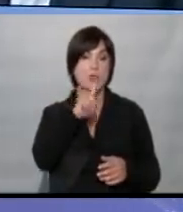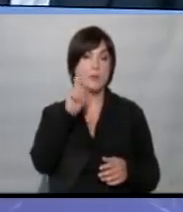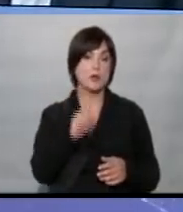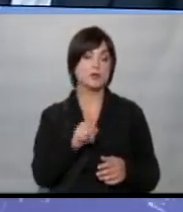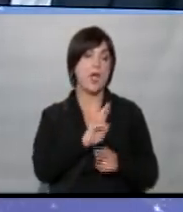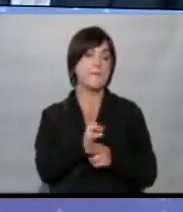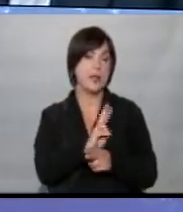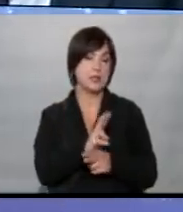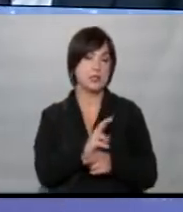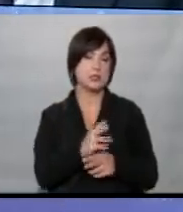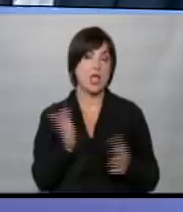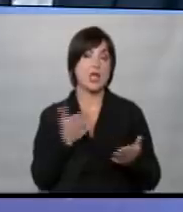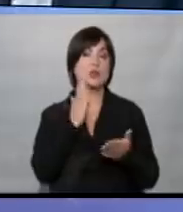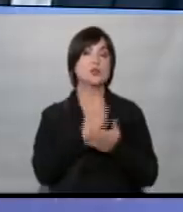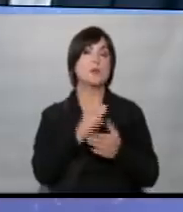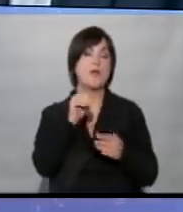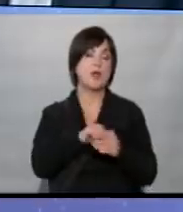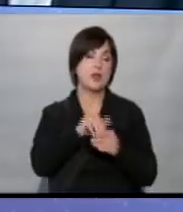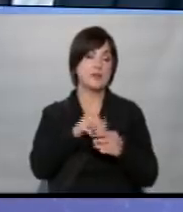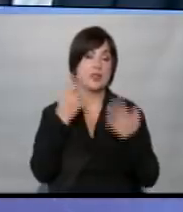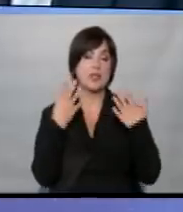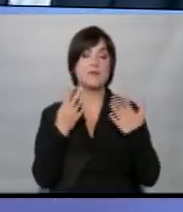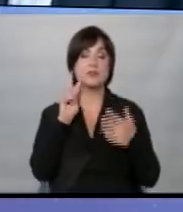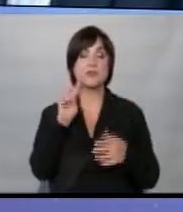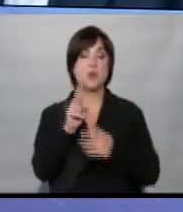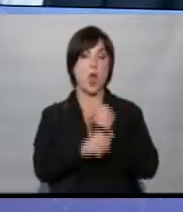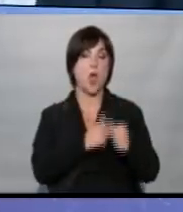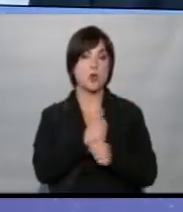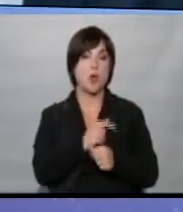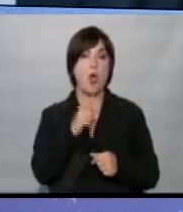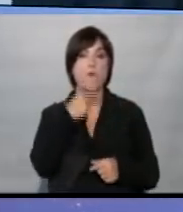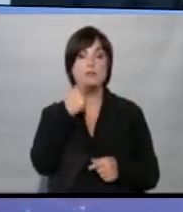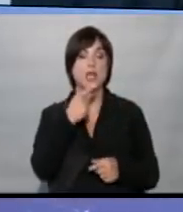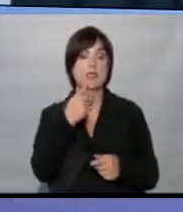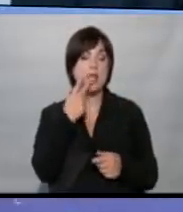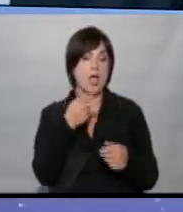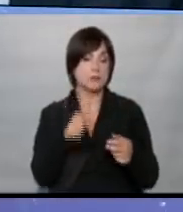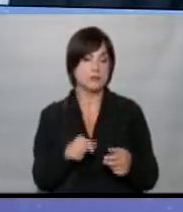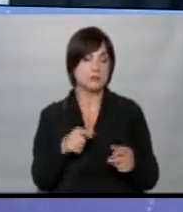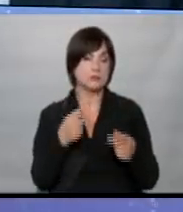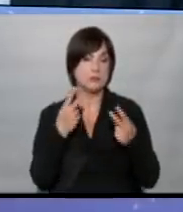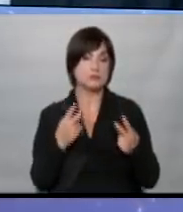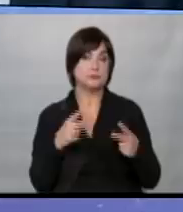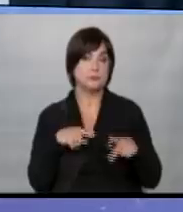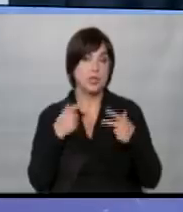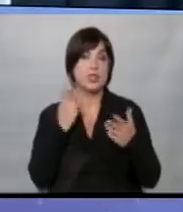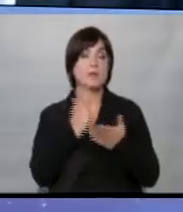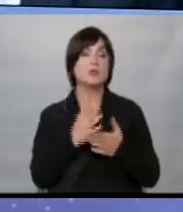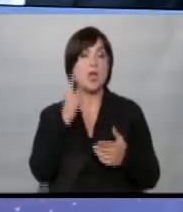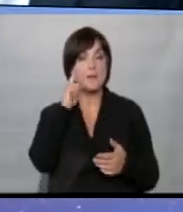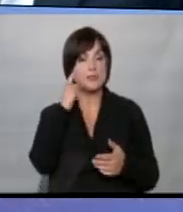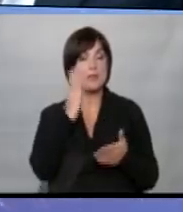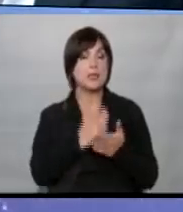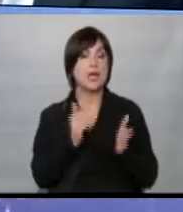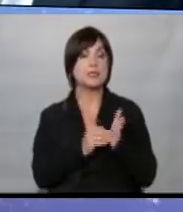своевидна манипулација, како не. Што било и во референдумот во 92 не. Година. Тоа е одраз на реалноста. Yes. Одрас на реалноста, сметам